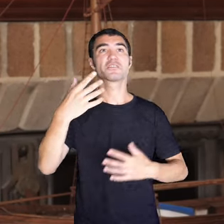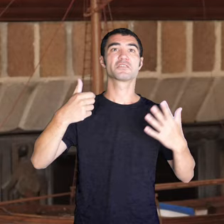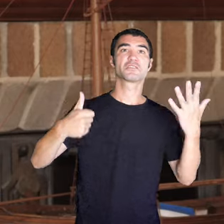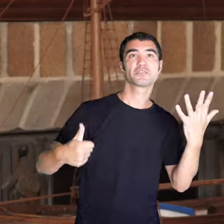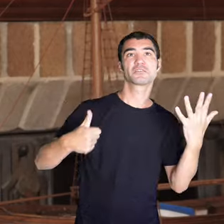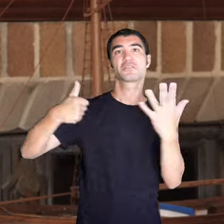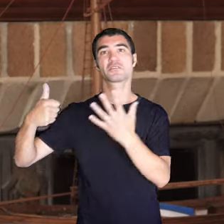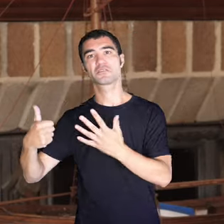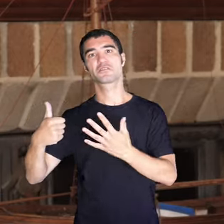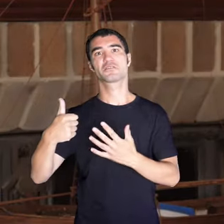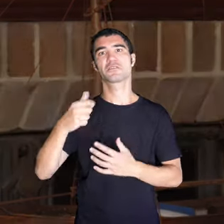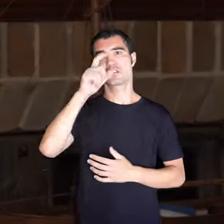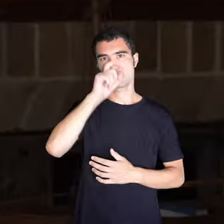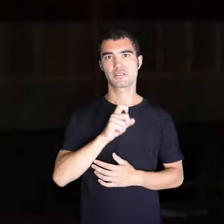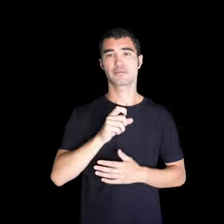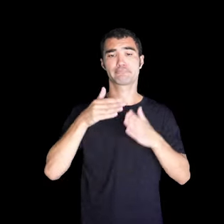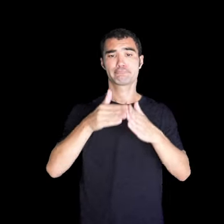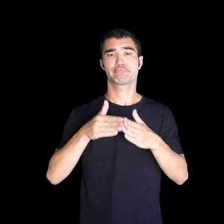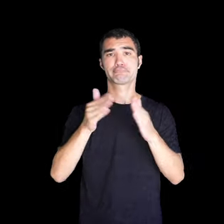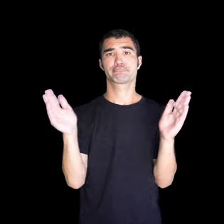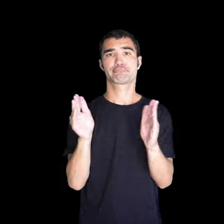65-66, que era un botet.